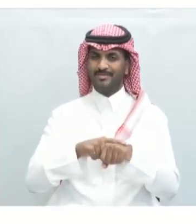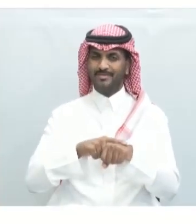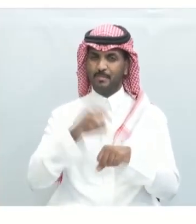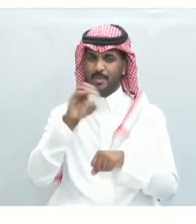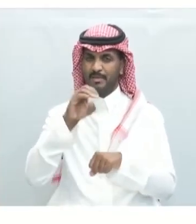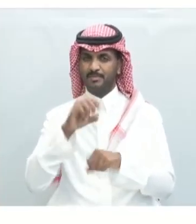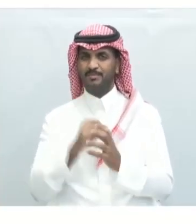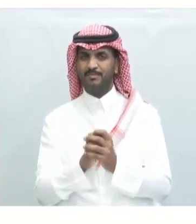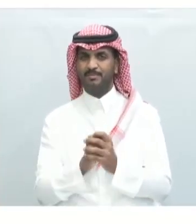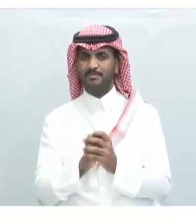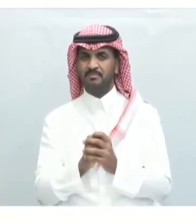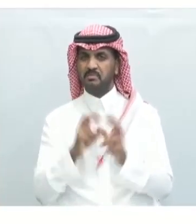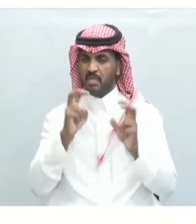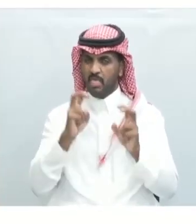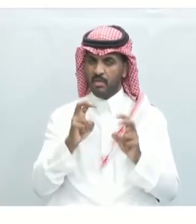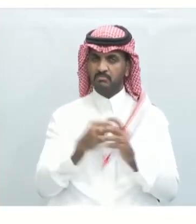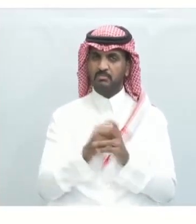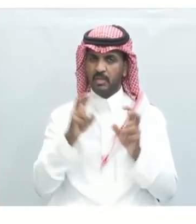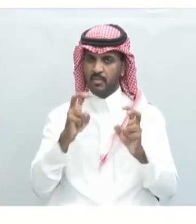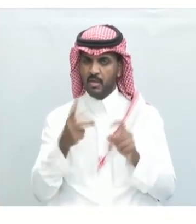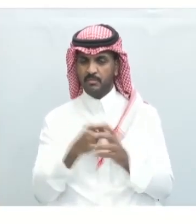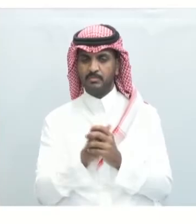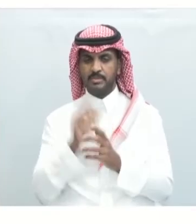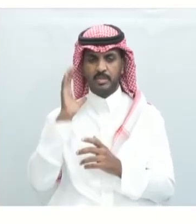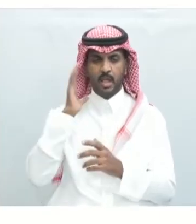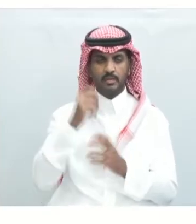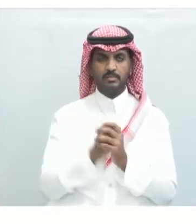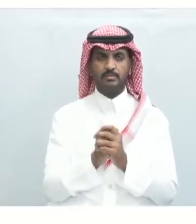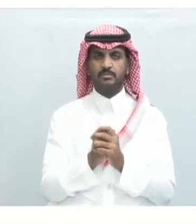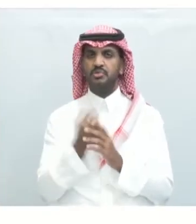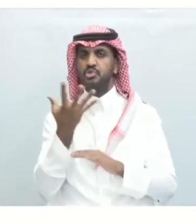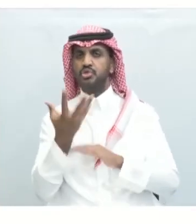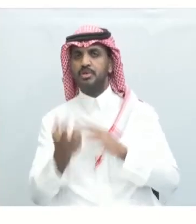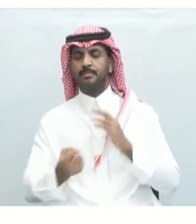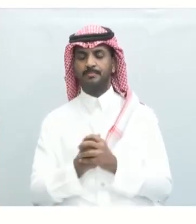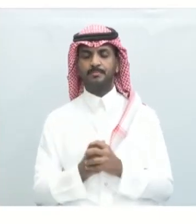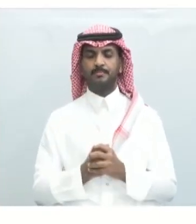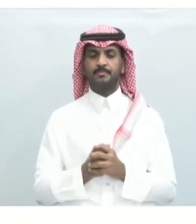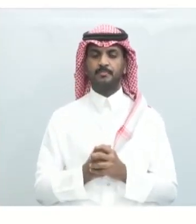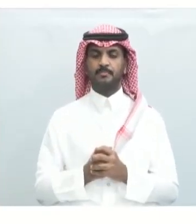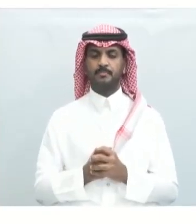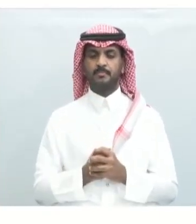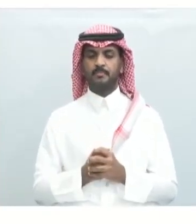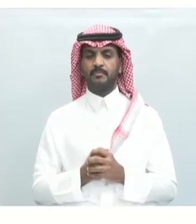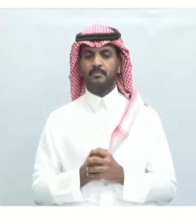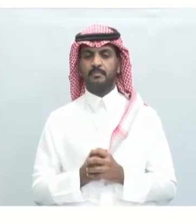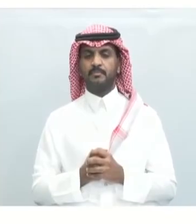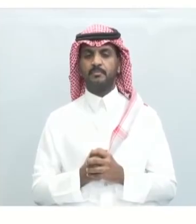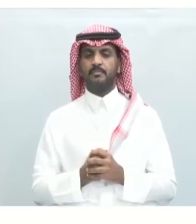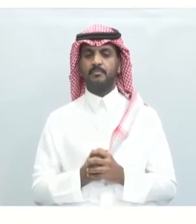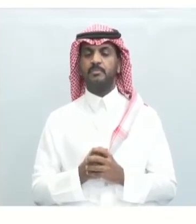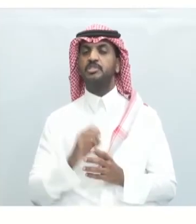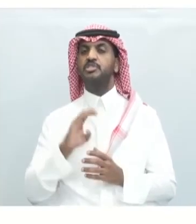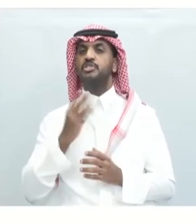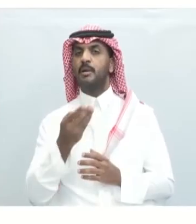صلاه العشاء تجلس في المسجد تنتظر صلاه العشاء الثاني اجابه طلب الوالده